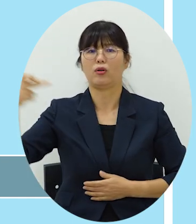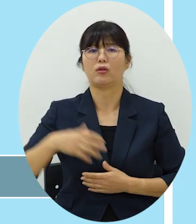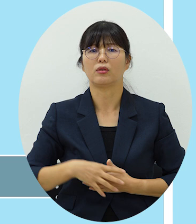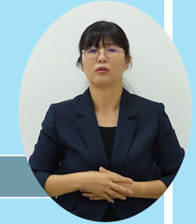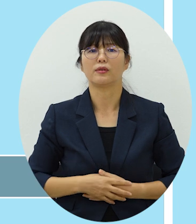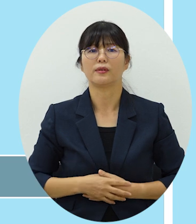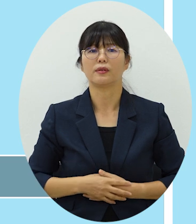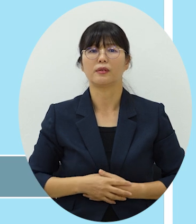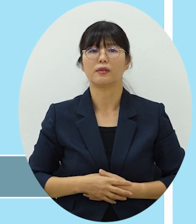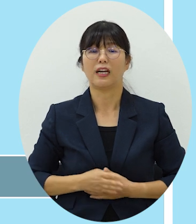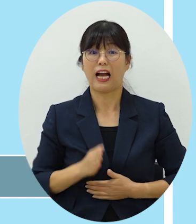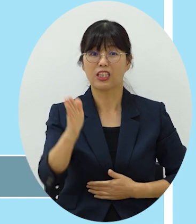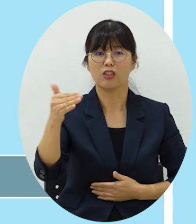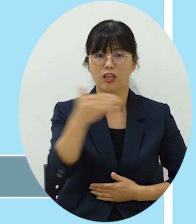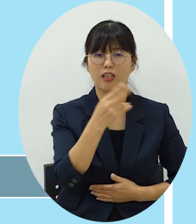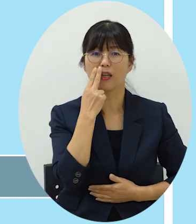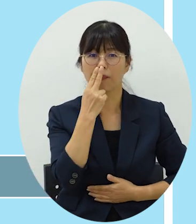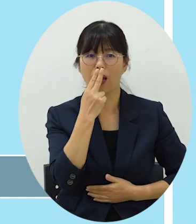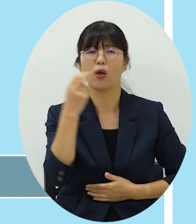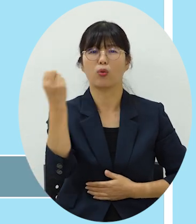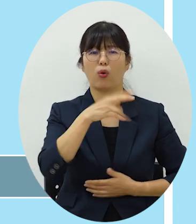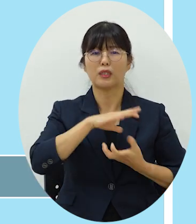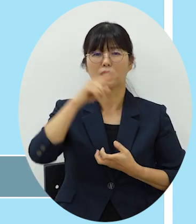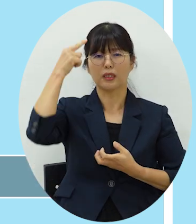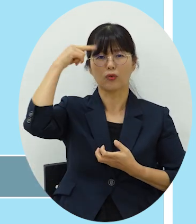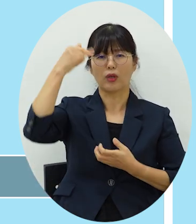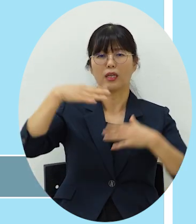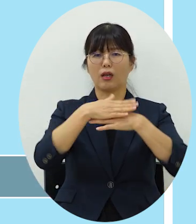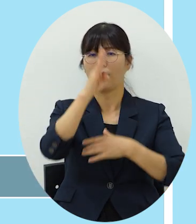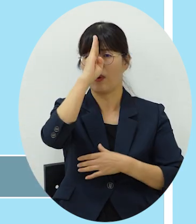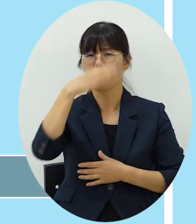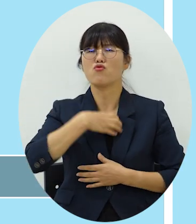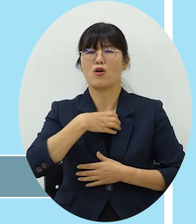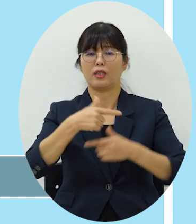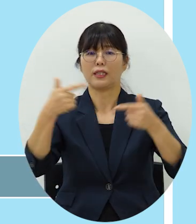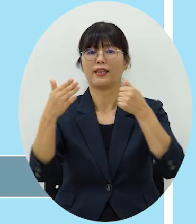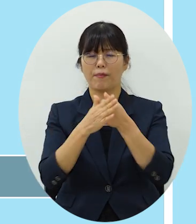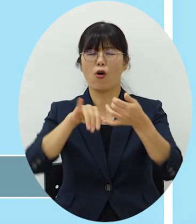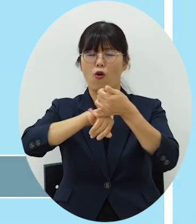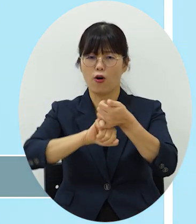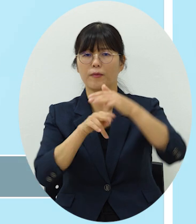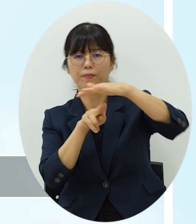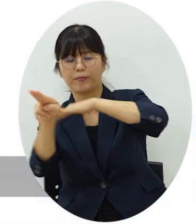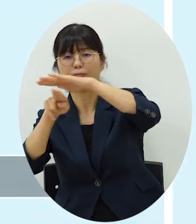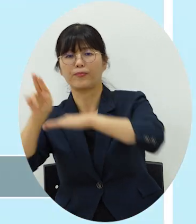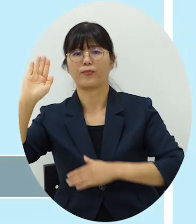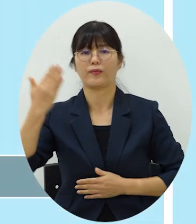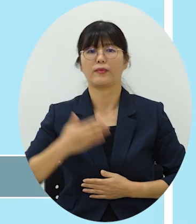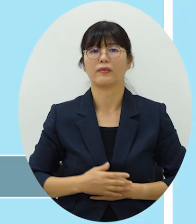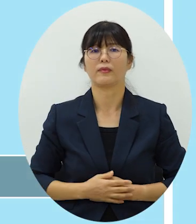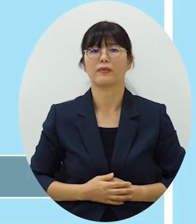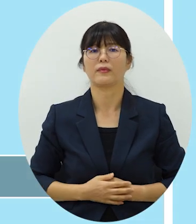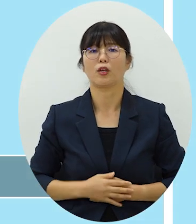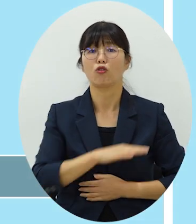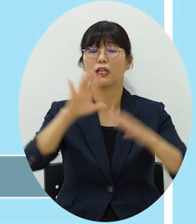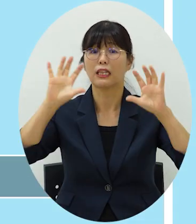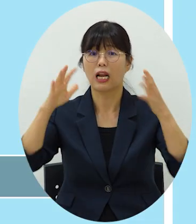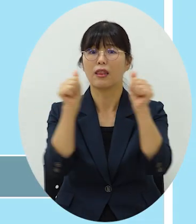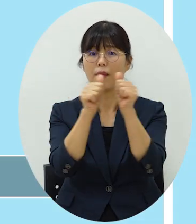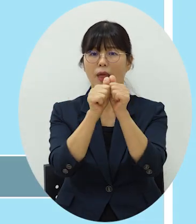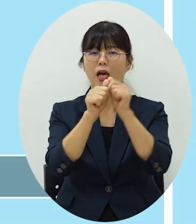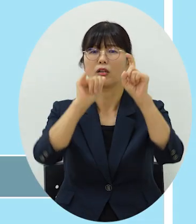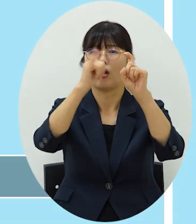커집니다. 간접흡연 또한 심뇌혈관 질환 위험을 증가시키므로 반드시 피해야 합니다. 우리나라